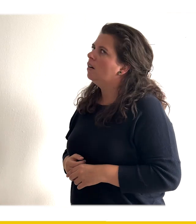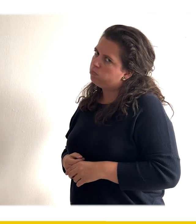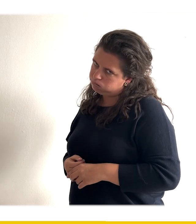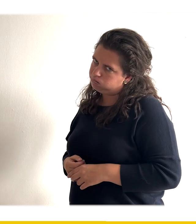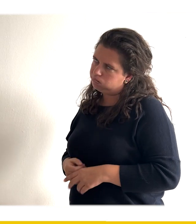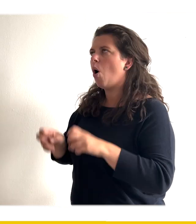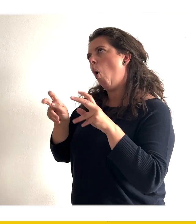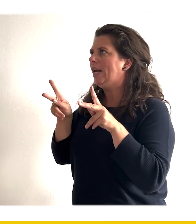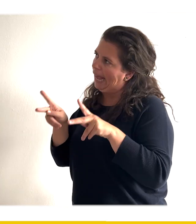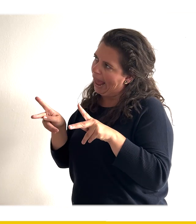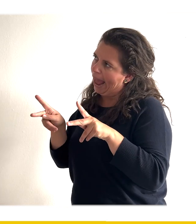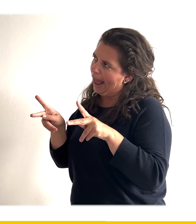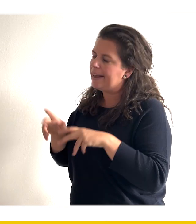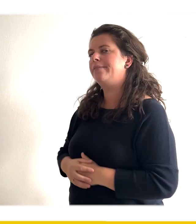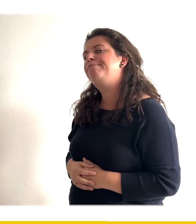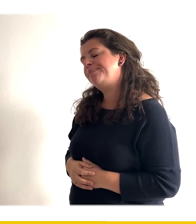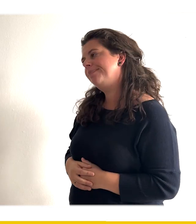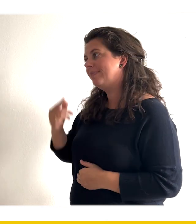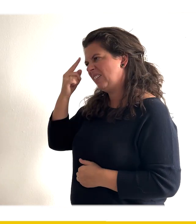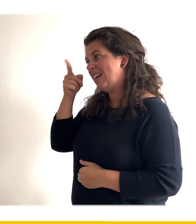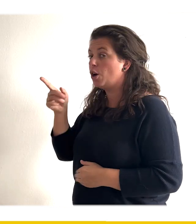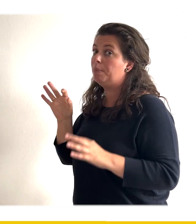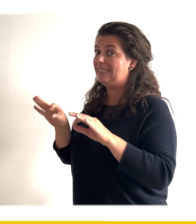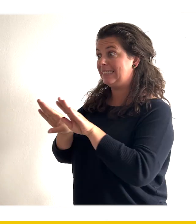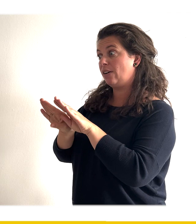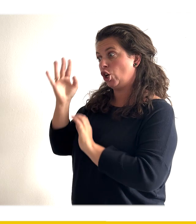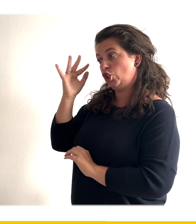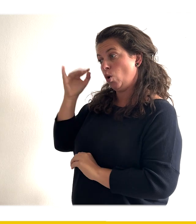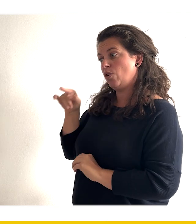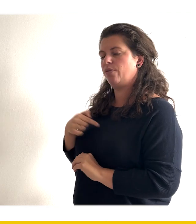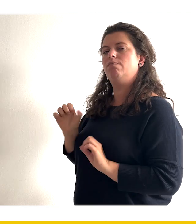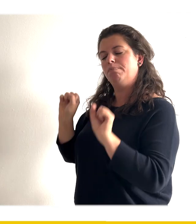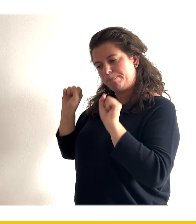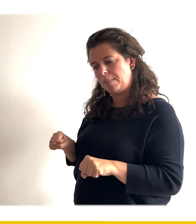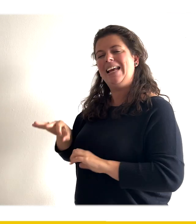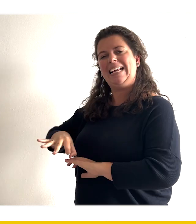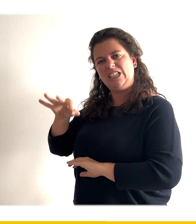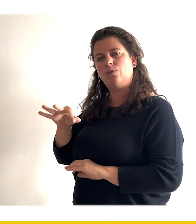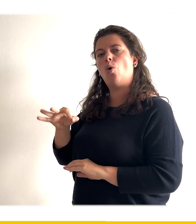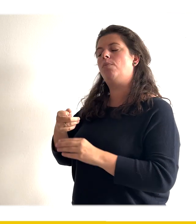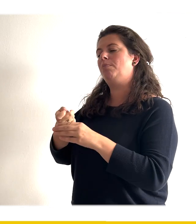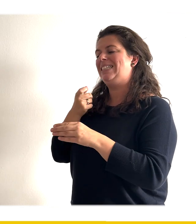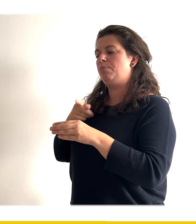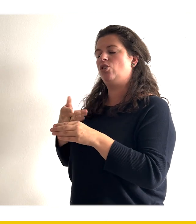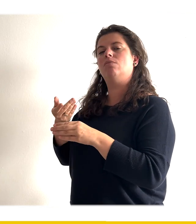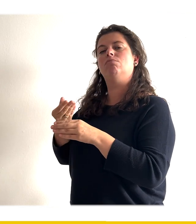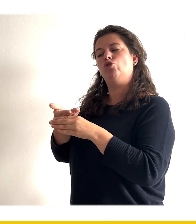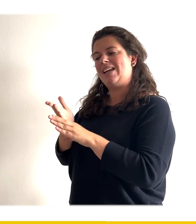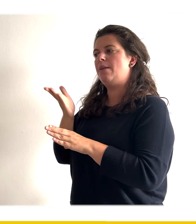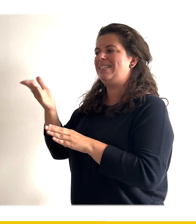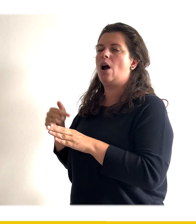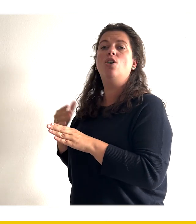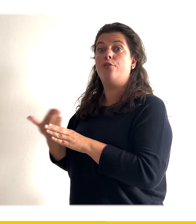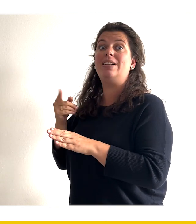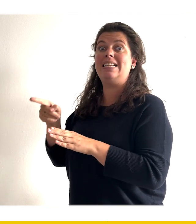Oké, Olly. Weet je, ik ga net zoals Jozef, kies ik ervoor om mijn chipjes met jou te delen. Ook heb jij het niet verdiend,